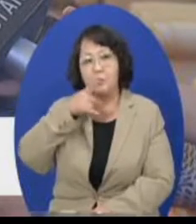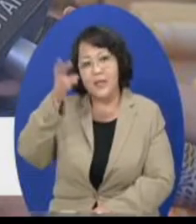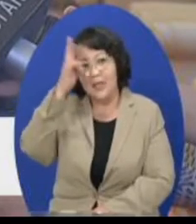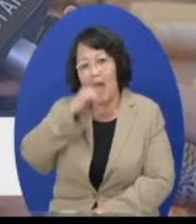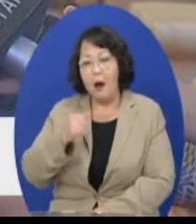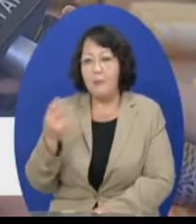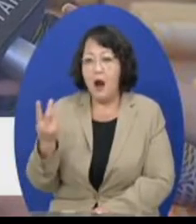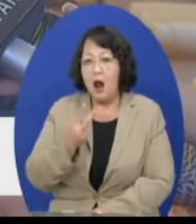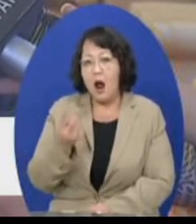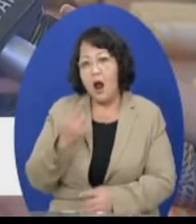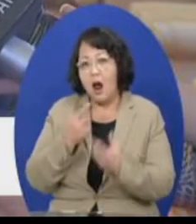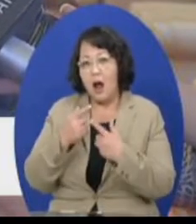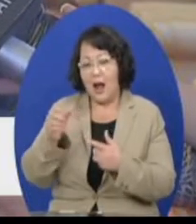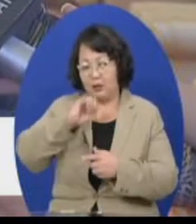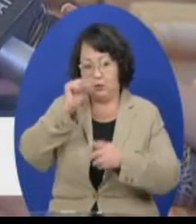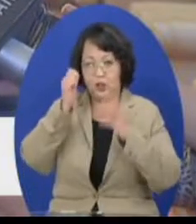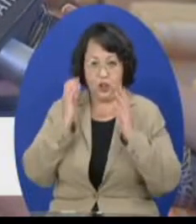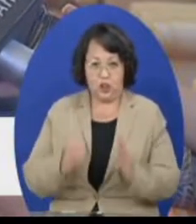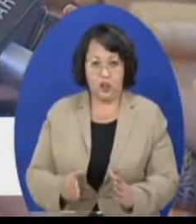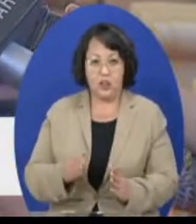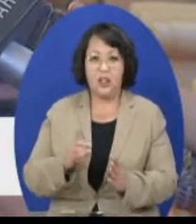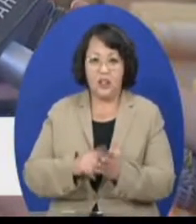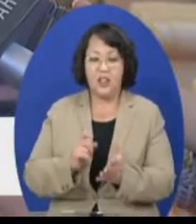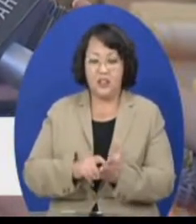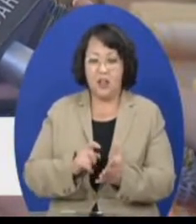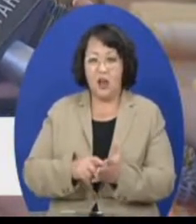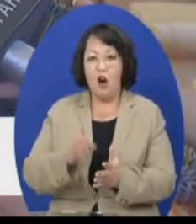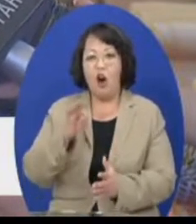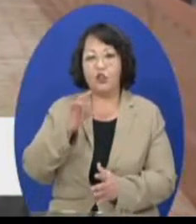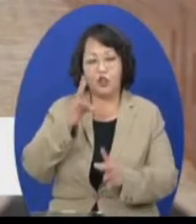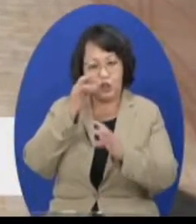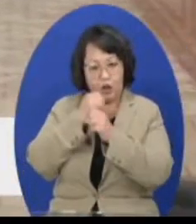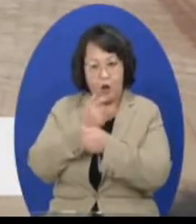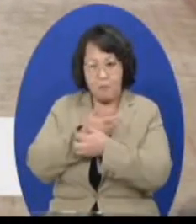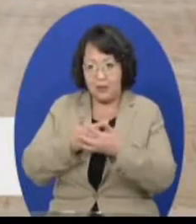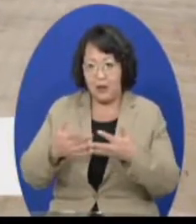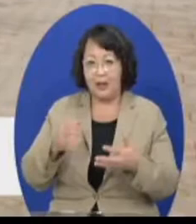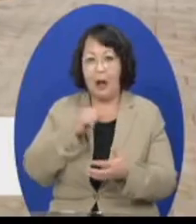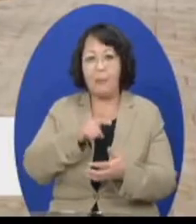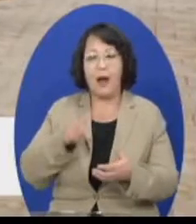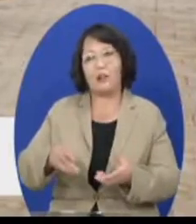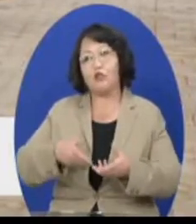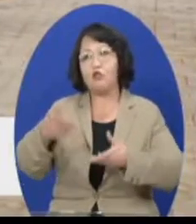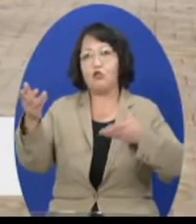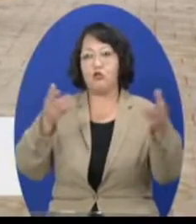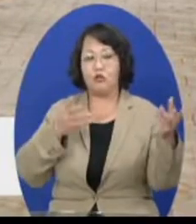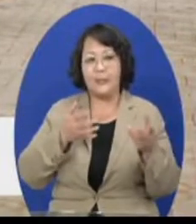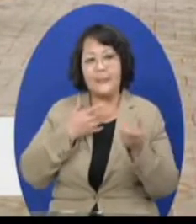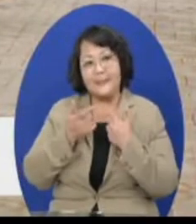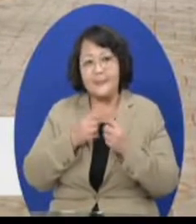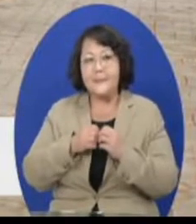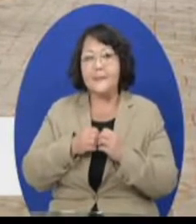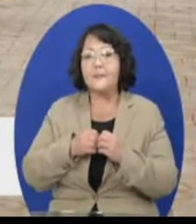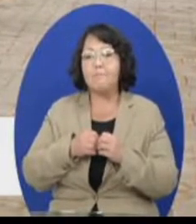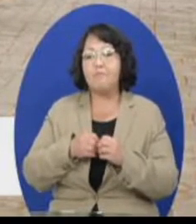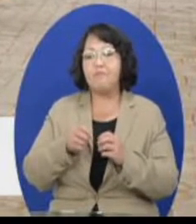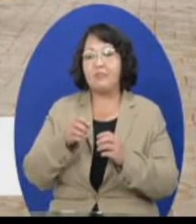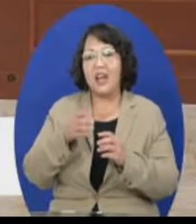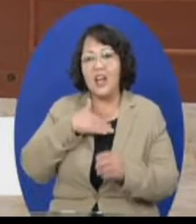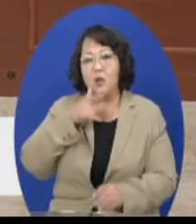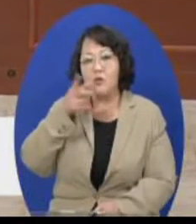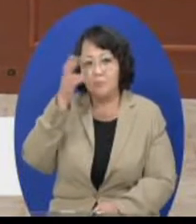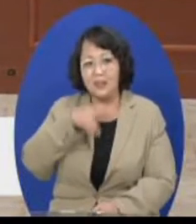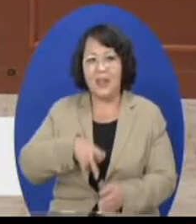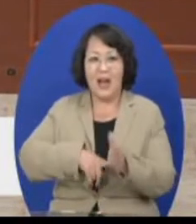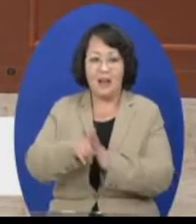талаар ярьж байгаа. Энэ жилийн төсөвт бас онцлогооны аппаратууд тавих асуудлыг шийдэж байгаа. Хилцүүлэгт оролцохдээ хувьд эрүүл мэндийн